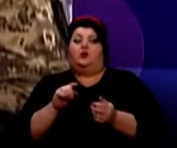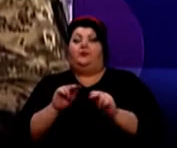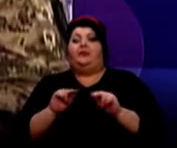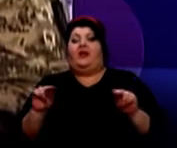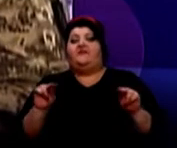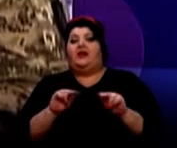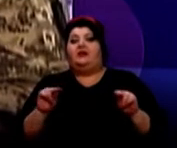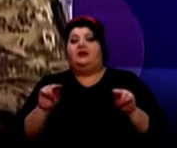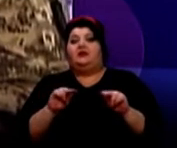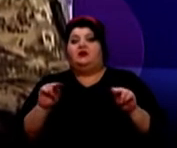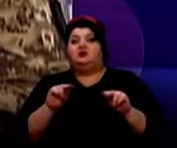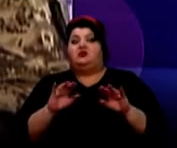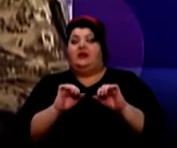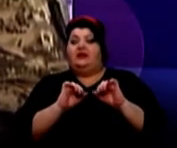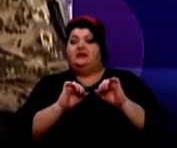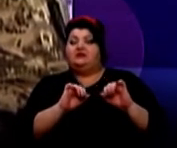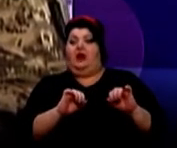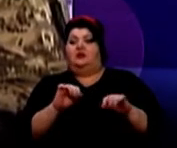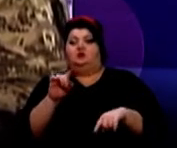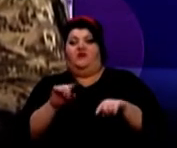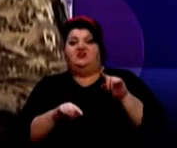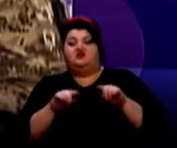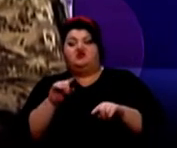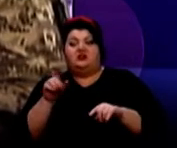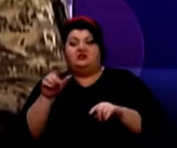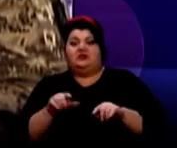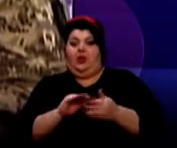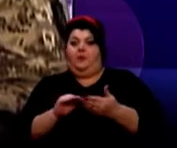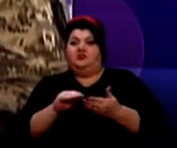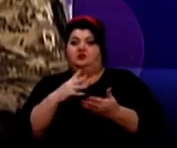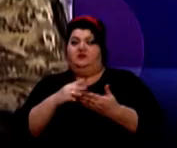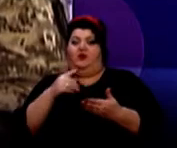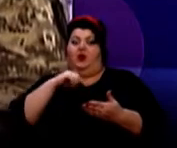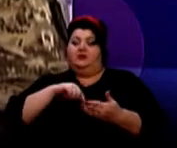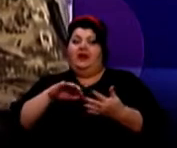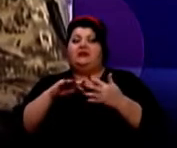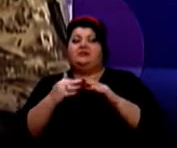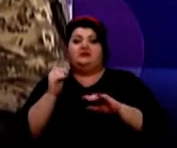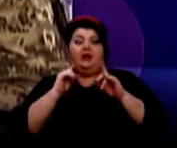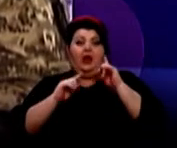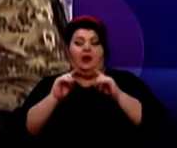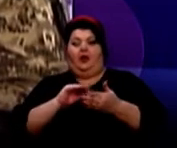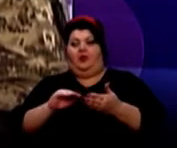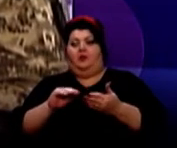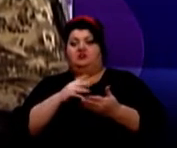викладачі захисту вітчизни пишуть свою характеристику, сільська селищна рада пише свою